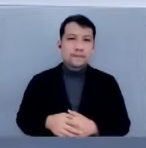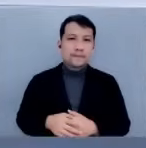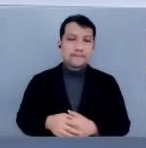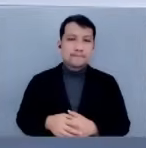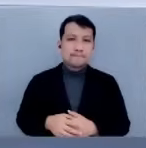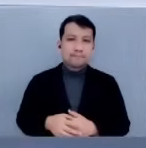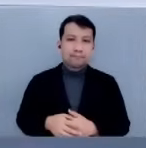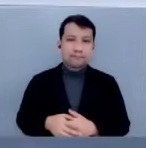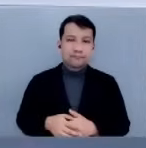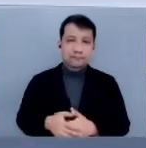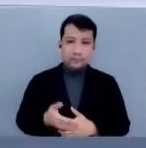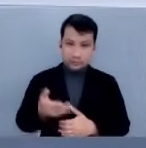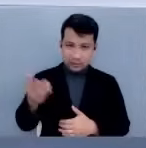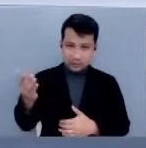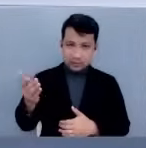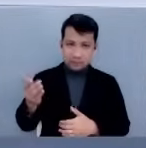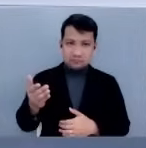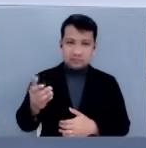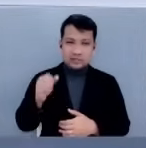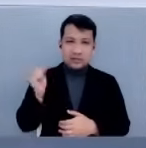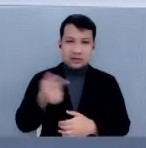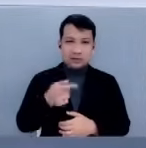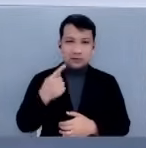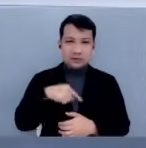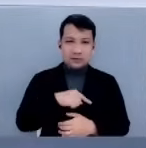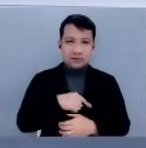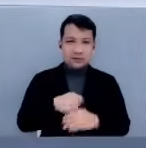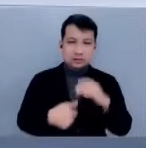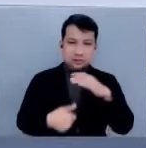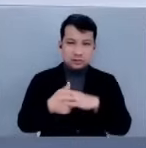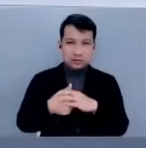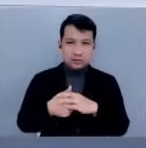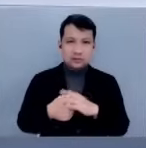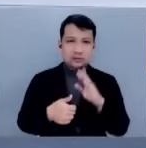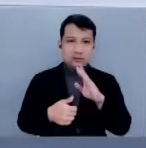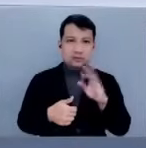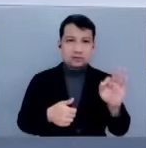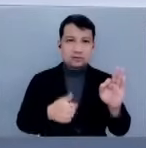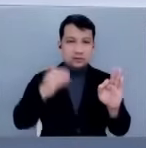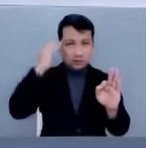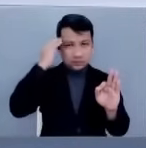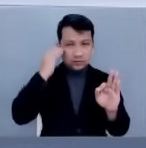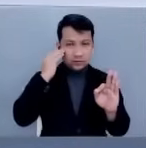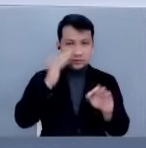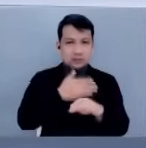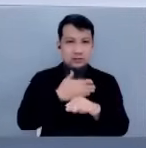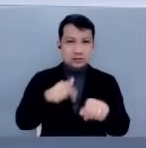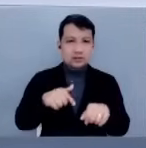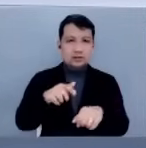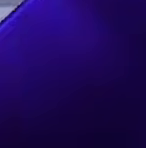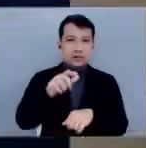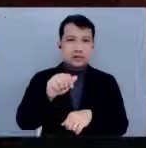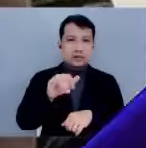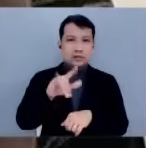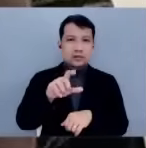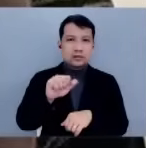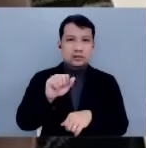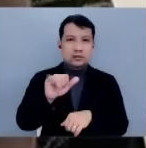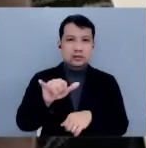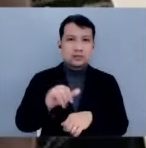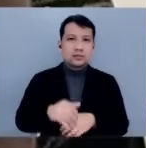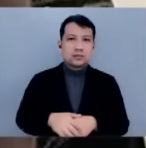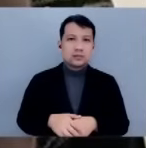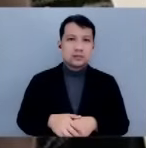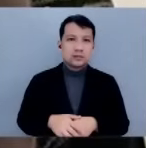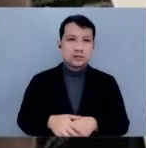Ito ang sana all. Ni-reveal na ang boyfriend ng Korean singer na si Ailee. Yan ang